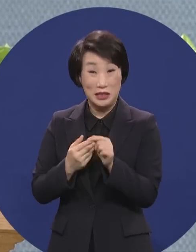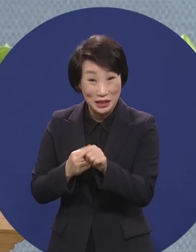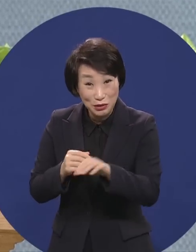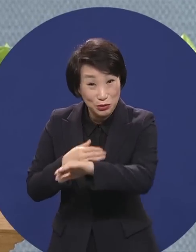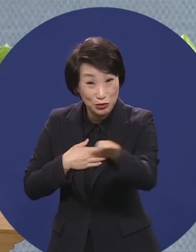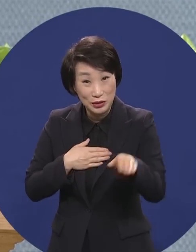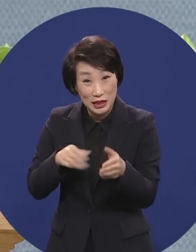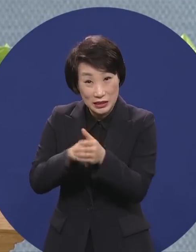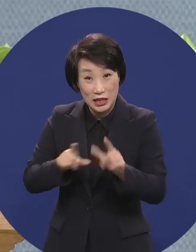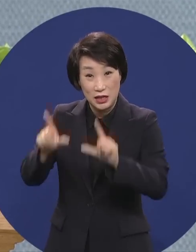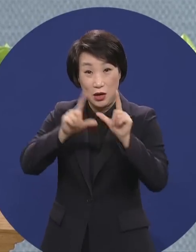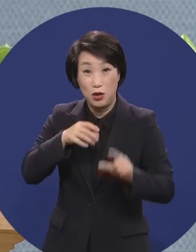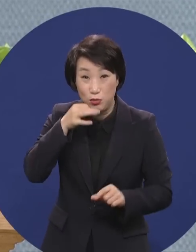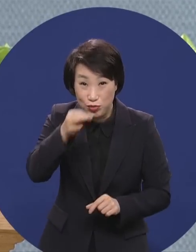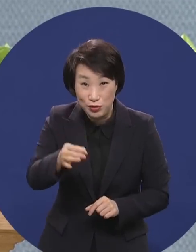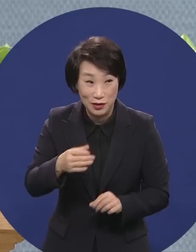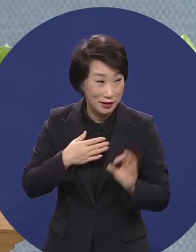신앙생활이요.